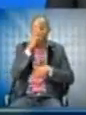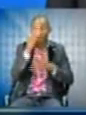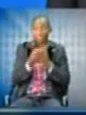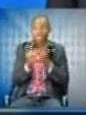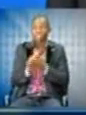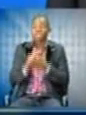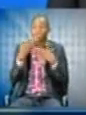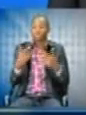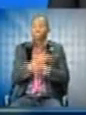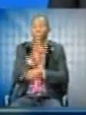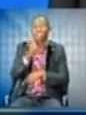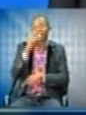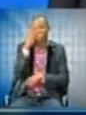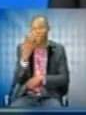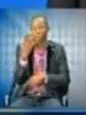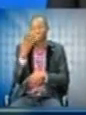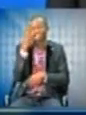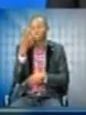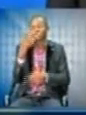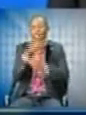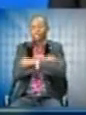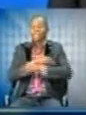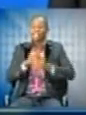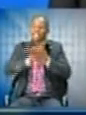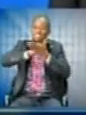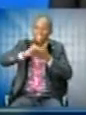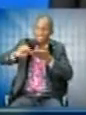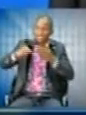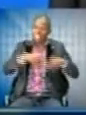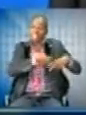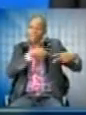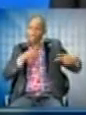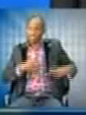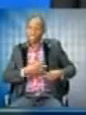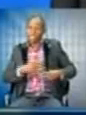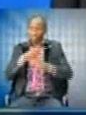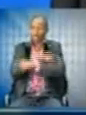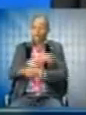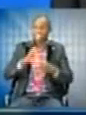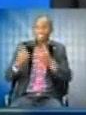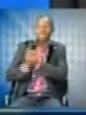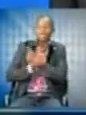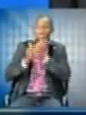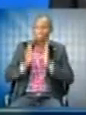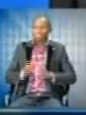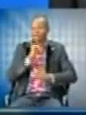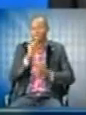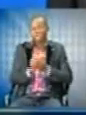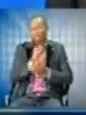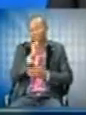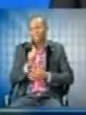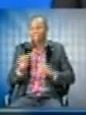ce 14 février que la Saint-Valentin est célébrée. Cette journée des amoureux n'a pas été mouvementée à Lubumbashi.